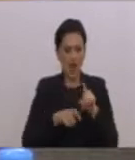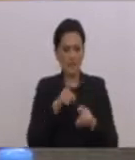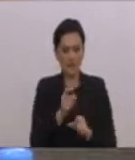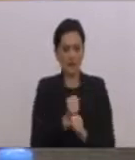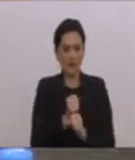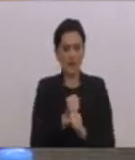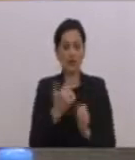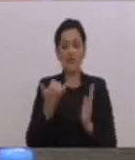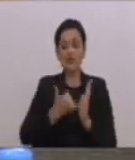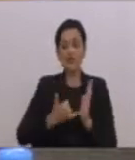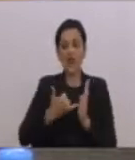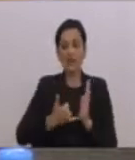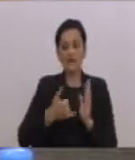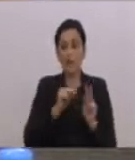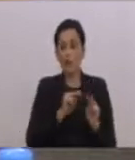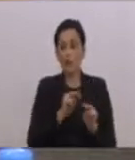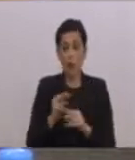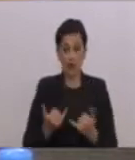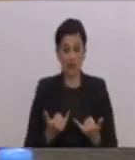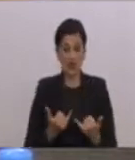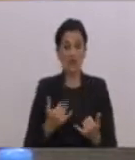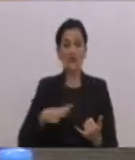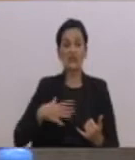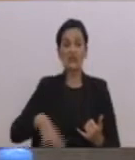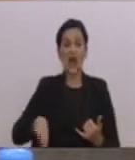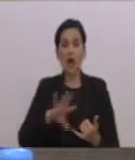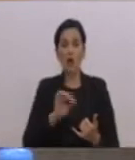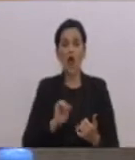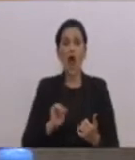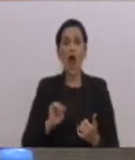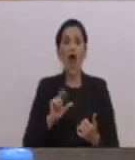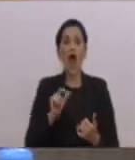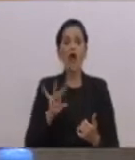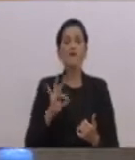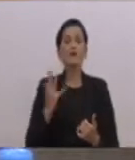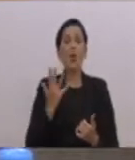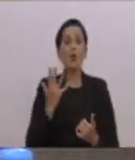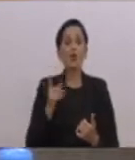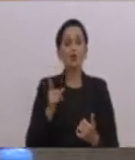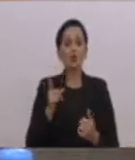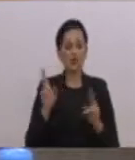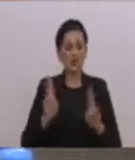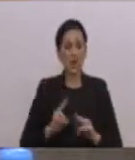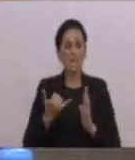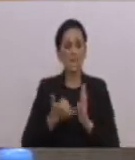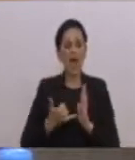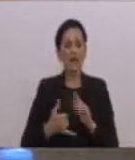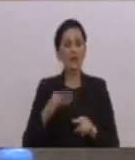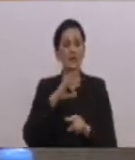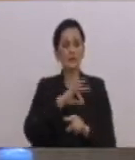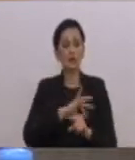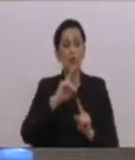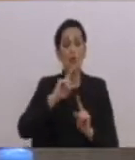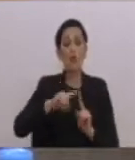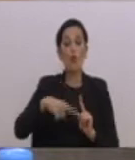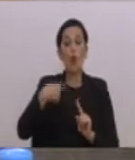შორის საწვავის კონტროლის კუთხით და დღესდღეობით უკვე საქართველოში ევრო 5 სტანდარტის ბენზინი გამოიყენება და